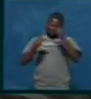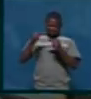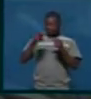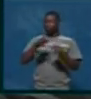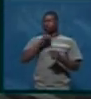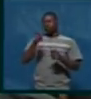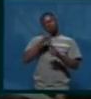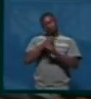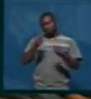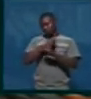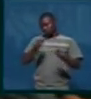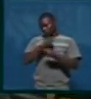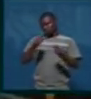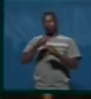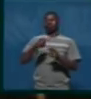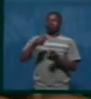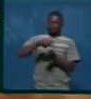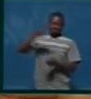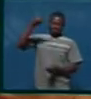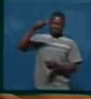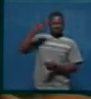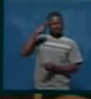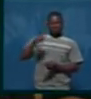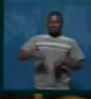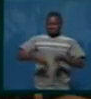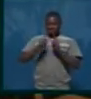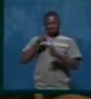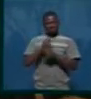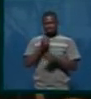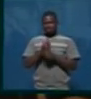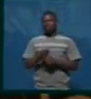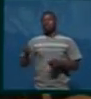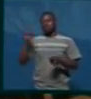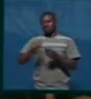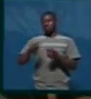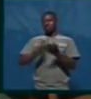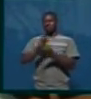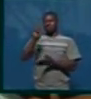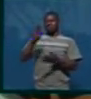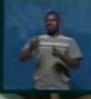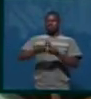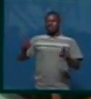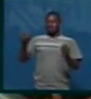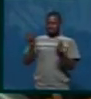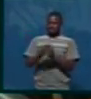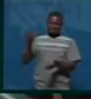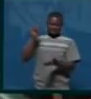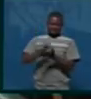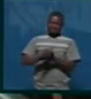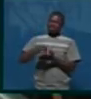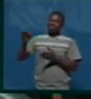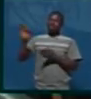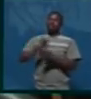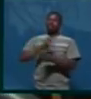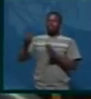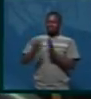permettre de prester au niveau universitaire. Mais avec cette formation, ce renforcement des